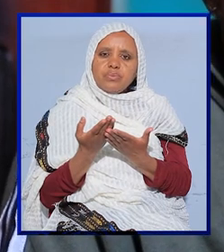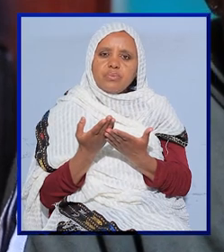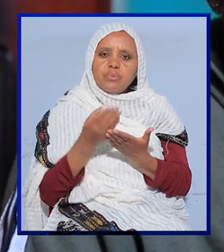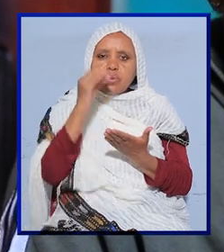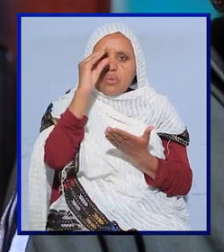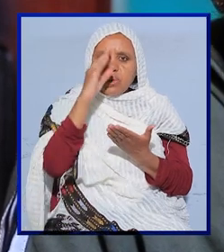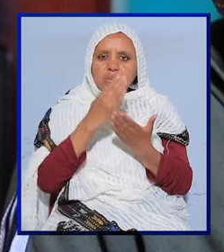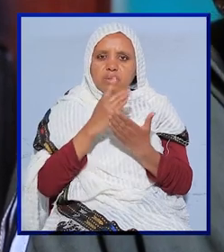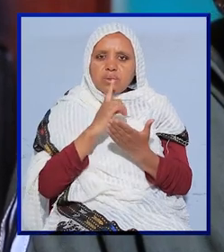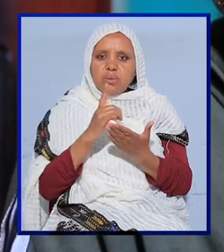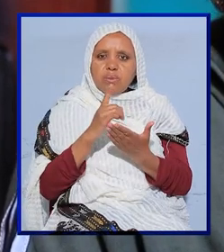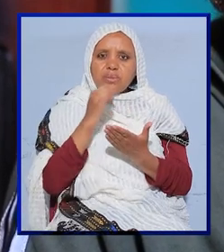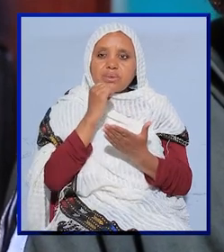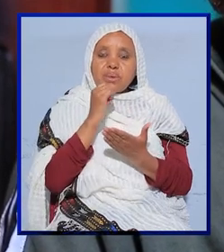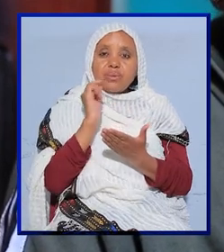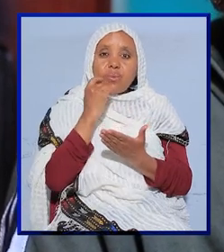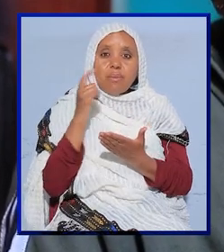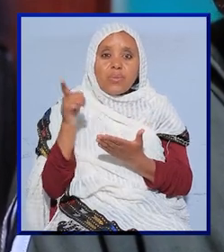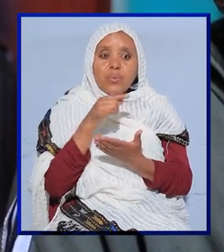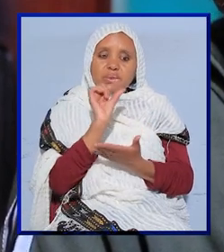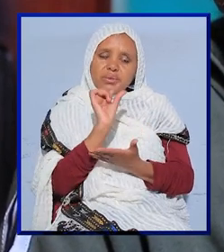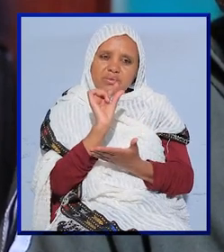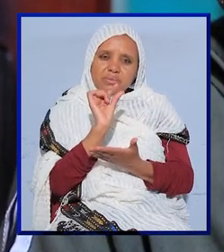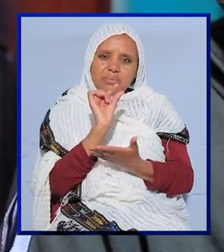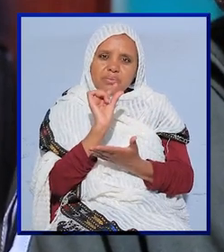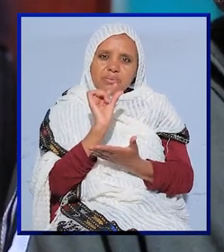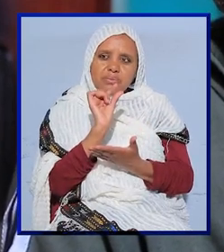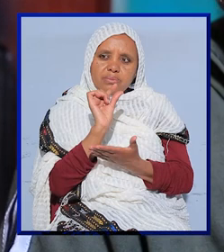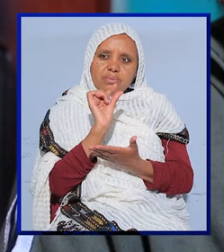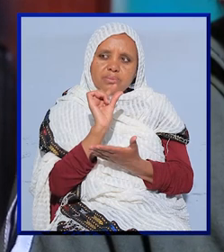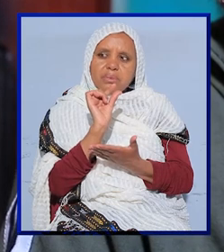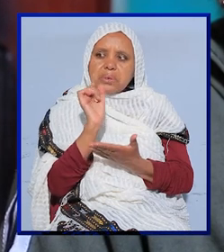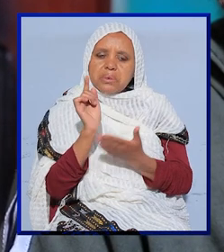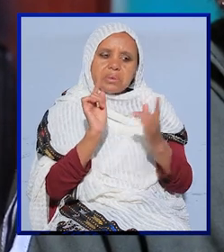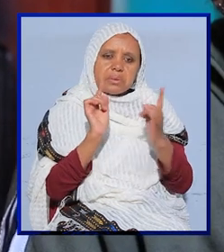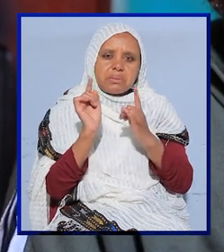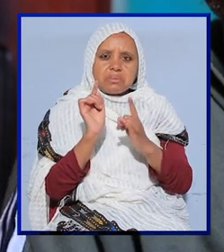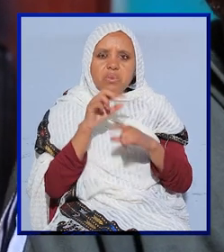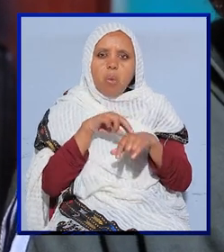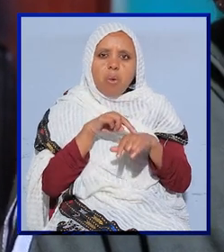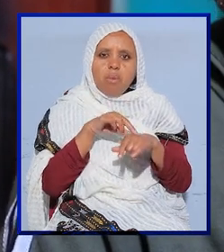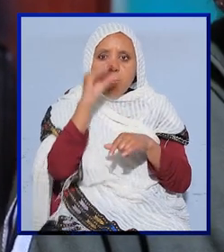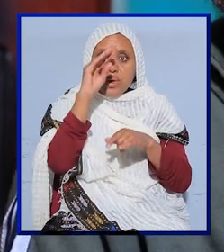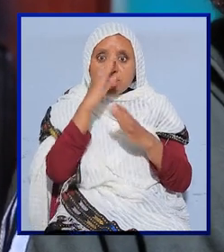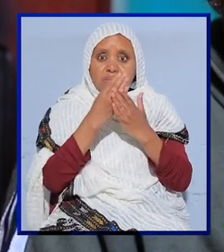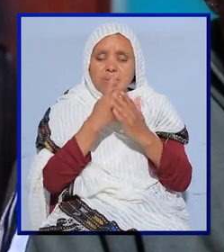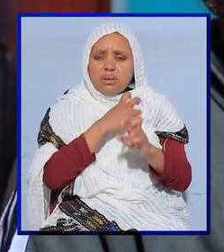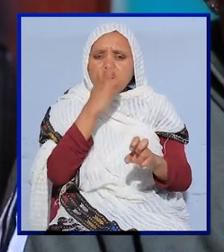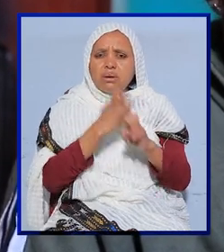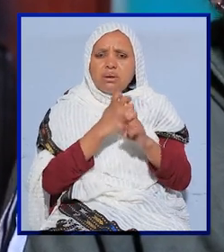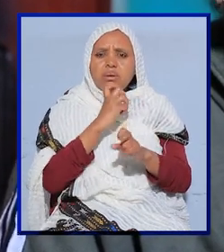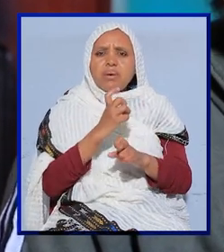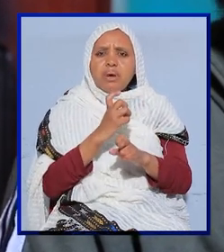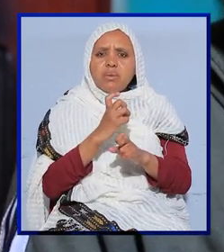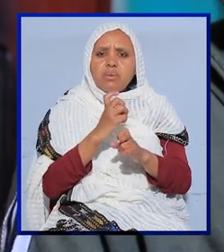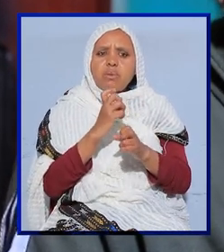ወንድ ልጅ ነው በዚያ ላይ ሴት እንኳን ቢሆን ትንሽ ከምንም ይቋቋማው ወንድ ልጅ በጣም ከባድ ነው